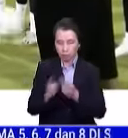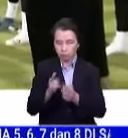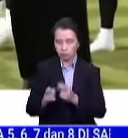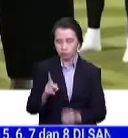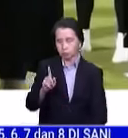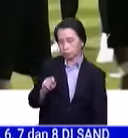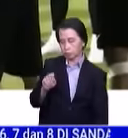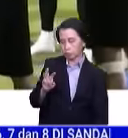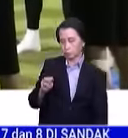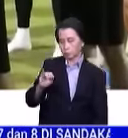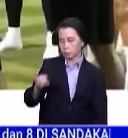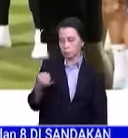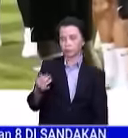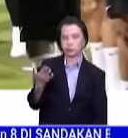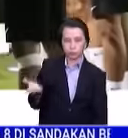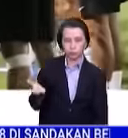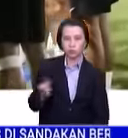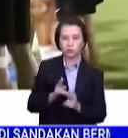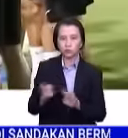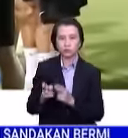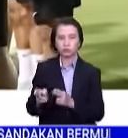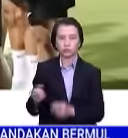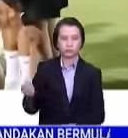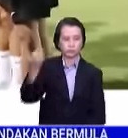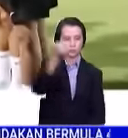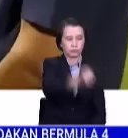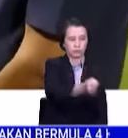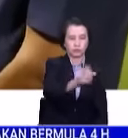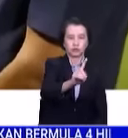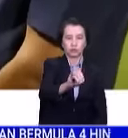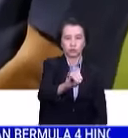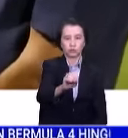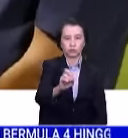Tunku Mahkota Johor Tunku Ismail Sultan Ibrahim.